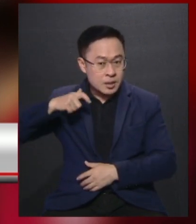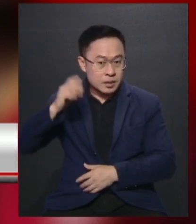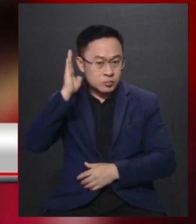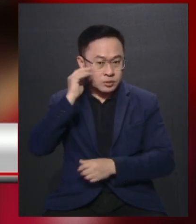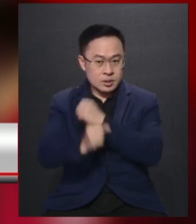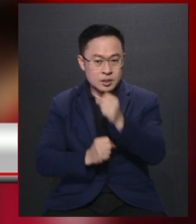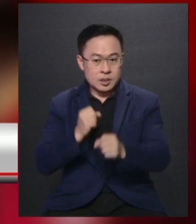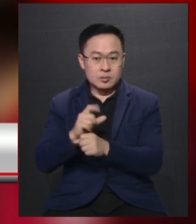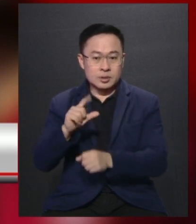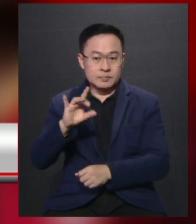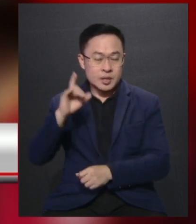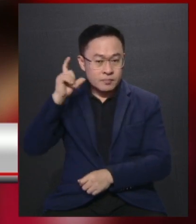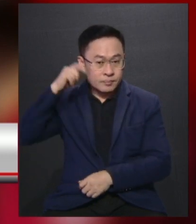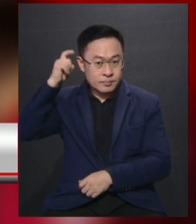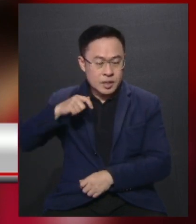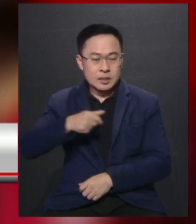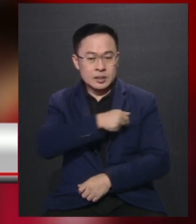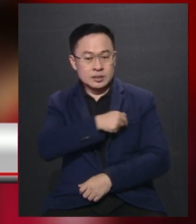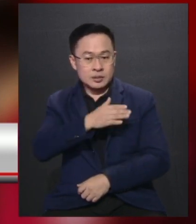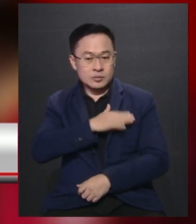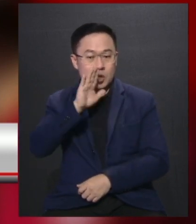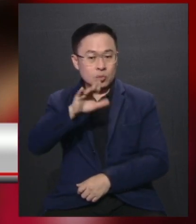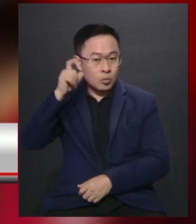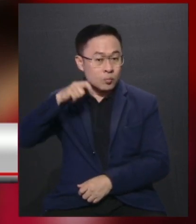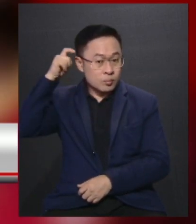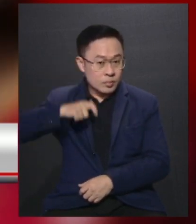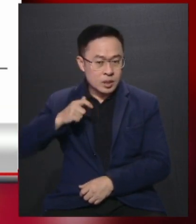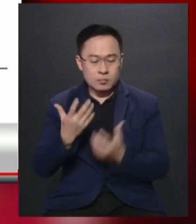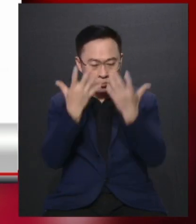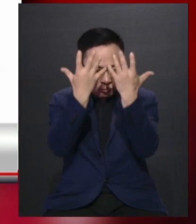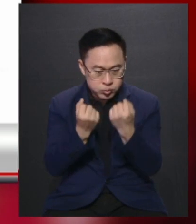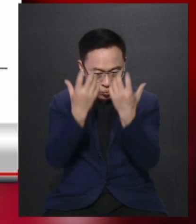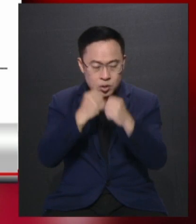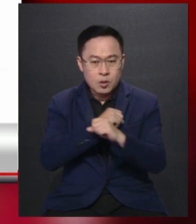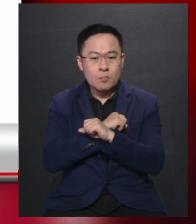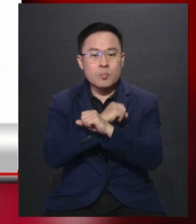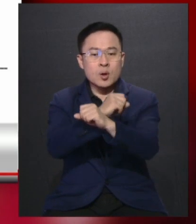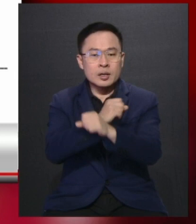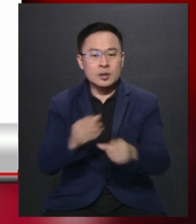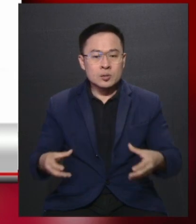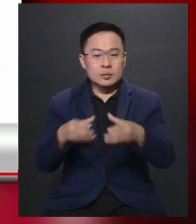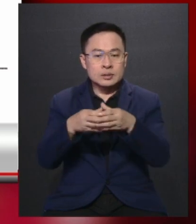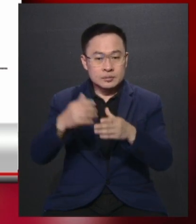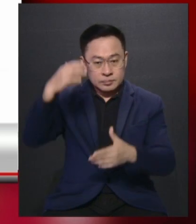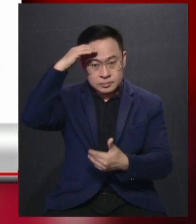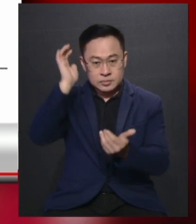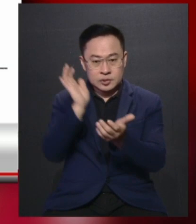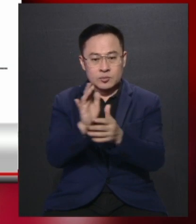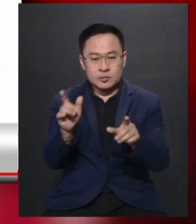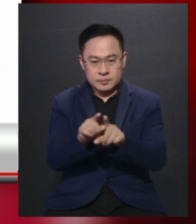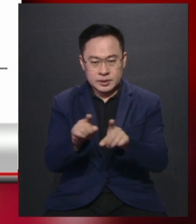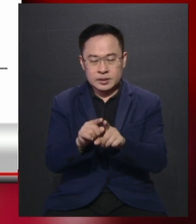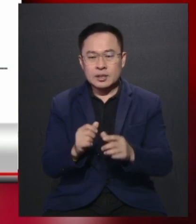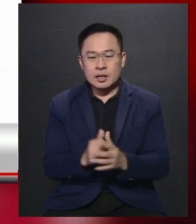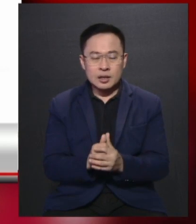ปีเจ้าของความสูง 188เซนติเมตรก็จะมายืนเฝ้าเสาในฤดูกาลหน้านะครับหลังจากที่ย้ายมาเล่นไทยลีก